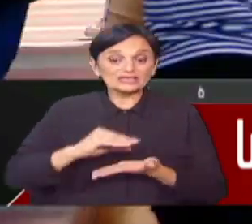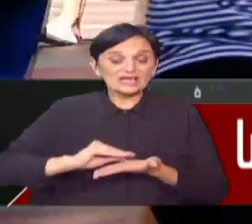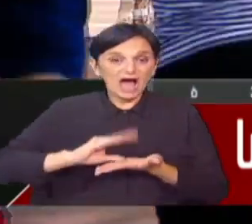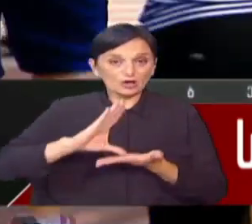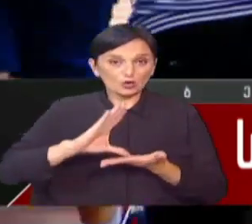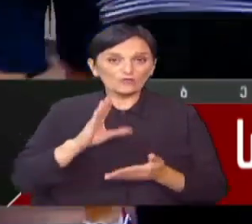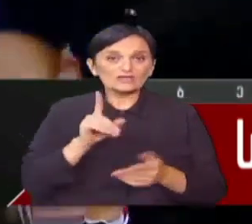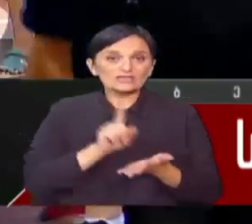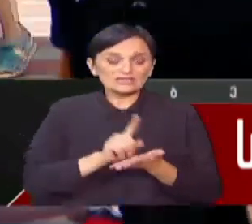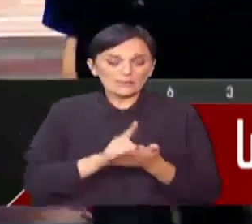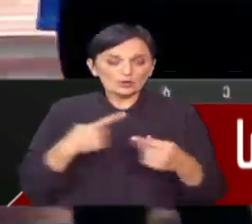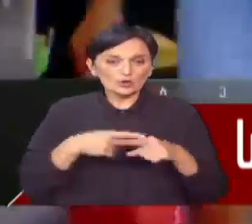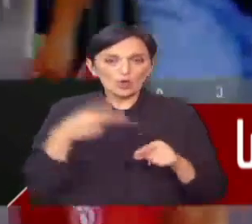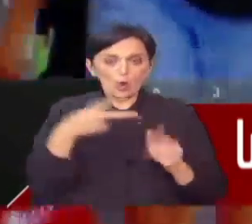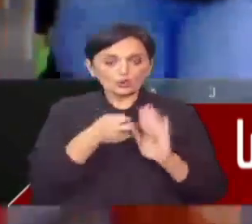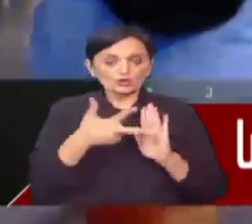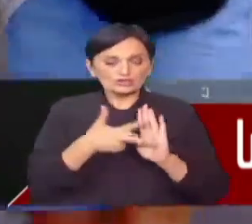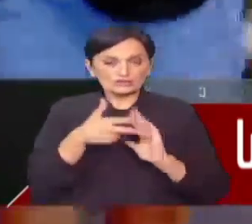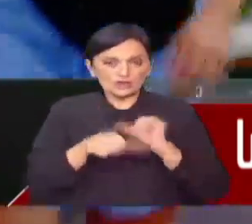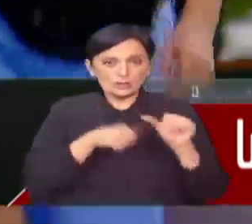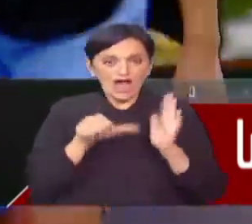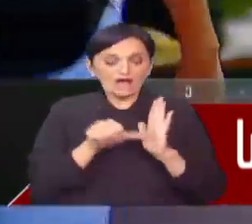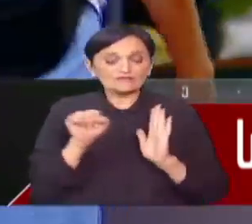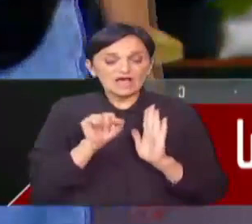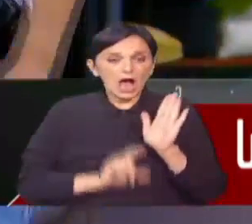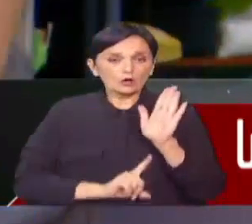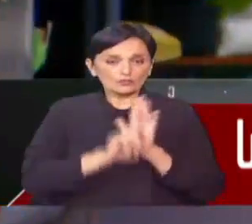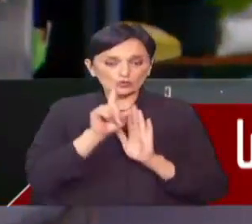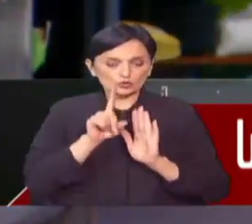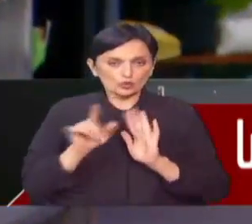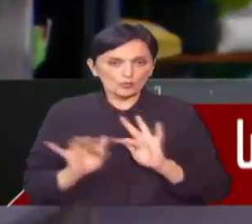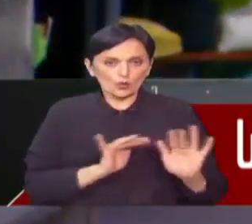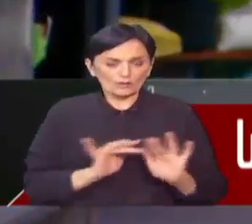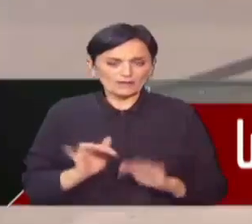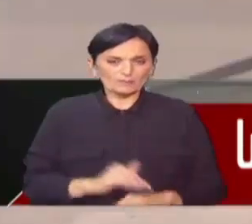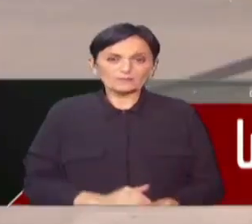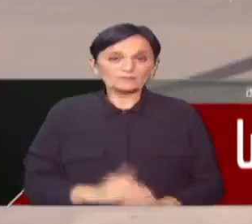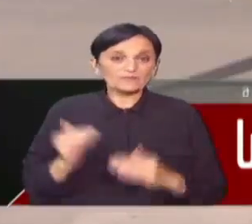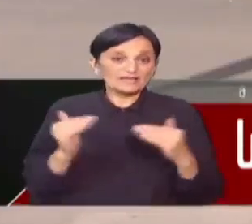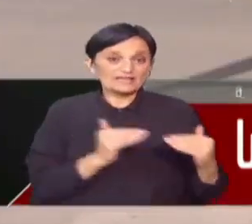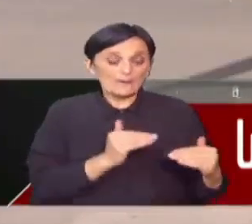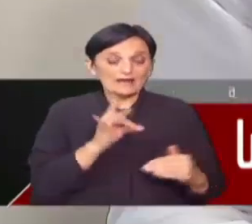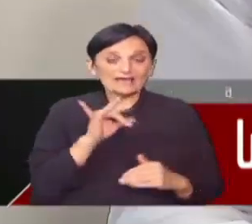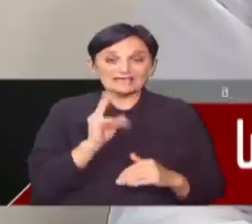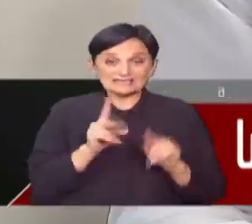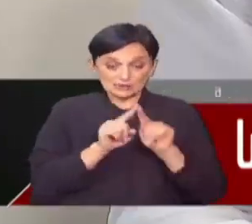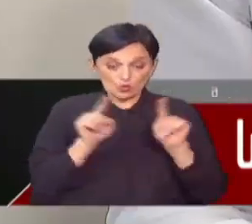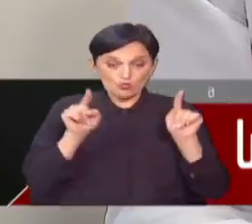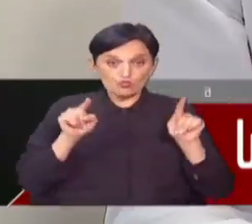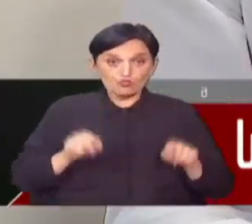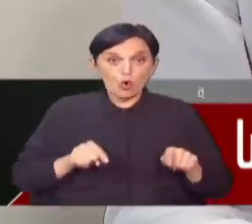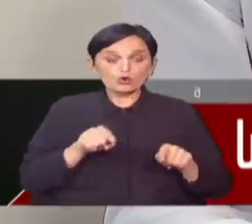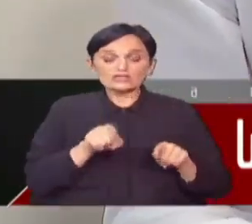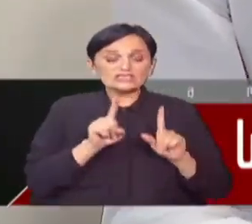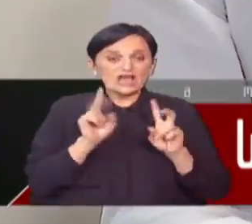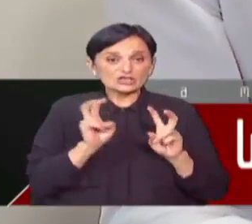სქემა საქართველოში 2018 წლის 6 აგვისტოდან ამოქმედა. ნაკლებ რისკიანი საინვესტიციო პორტფელი ნიშნავს უფრო